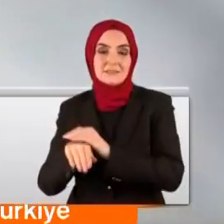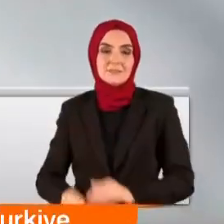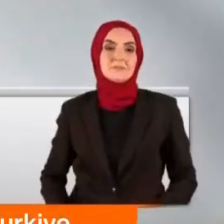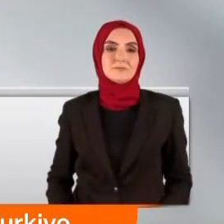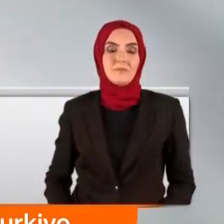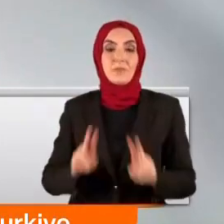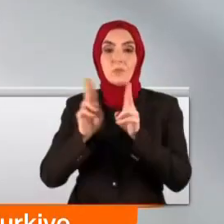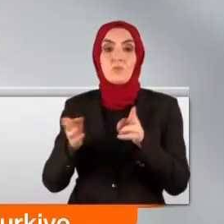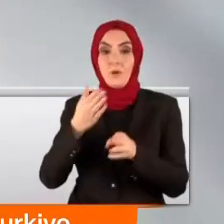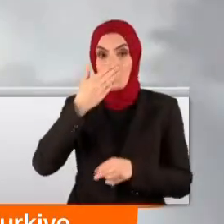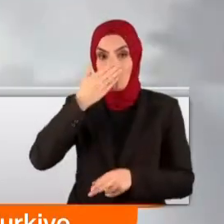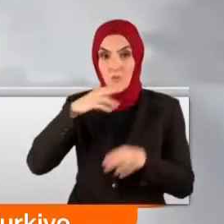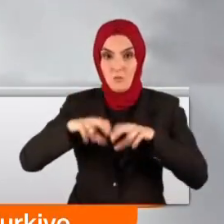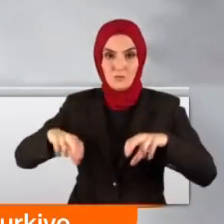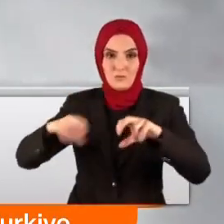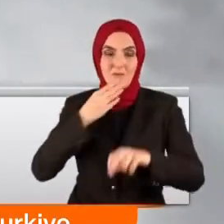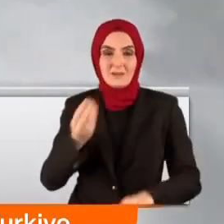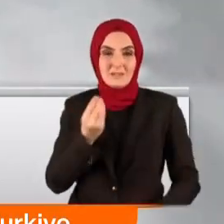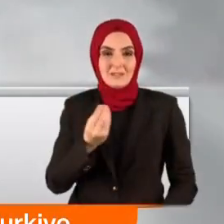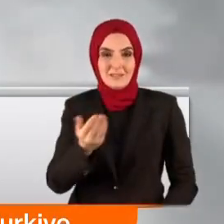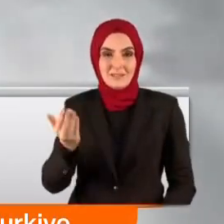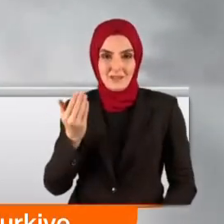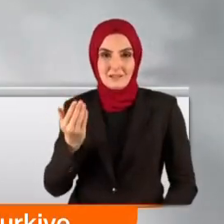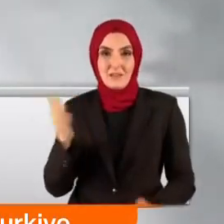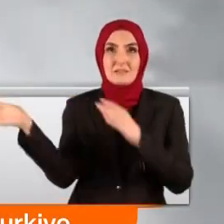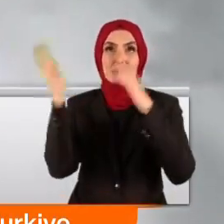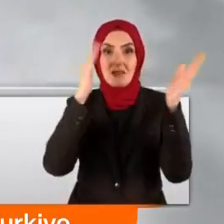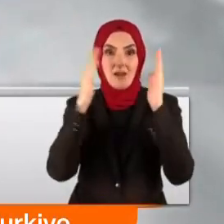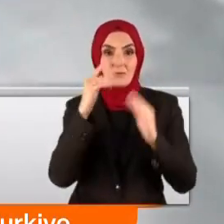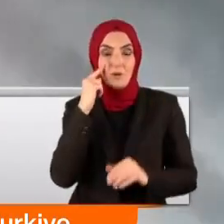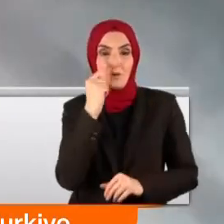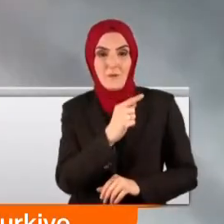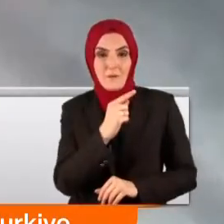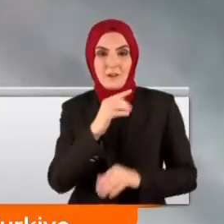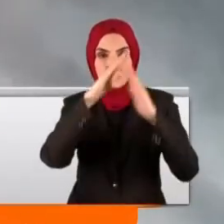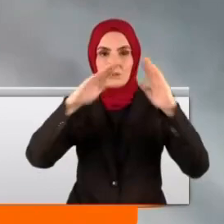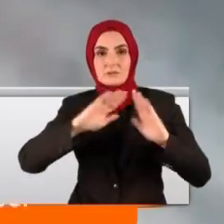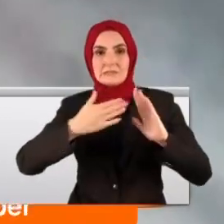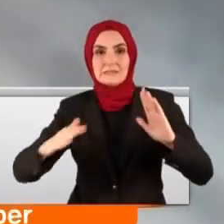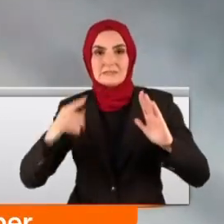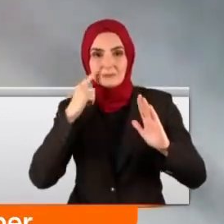Dükkan önünde oturan gençler lodosta çatıdan düşen parçalardan şans eseri kurtuldu.